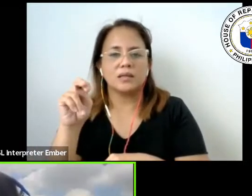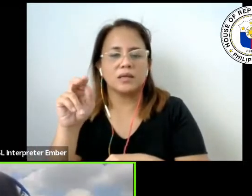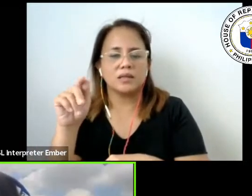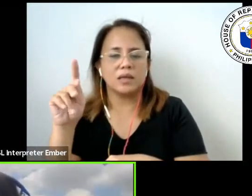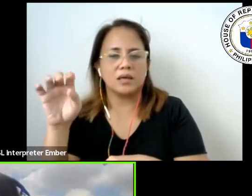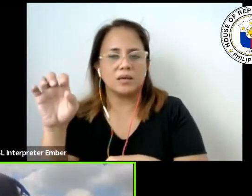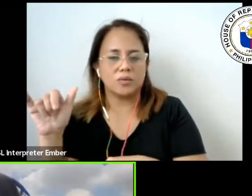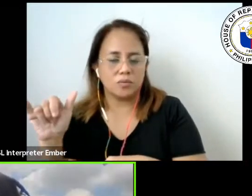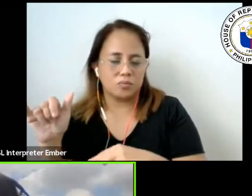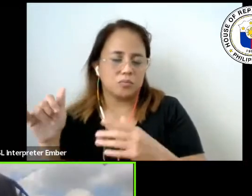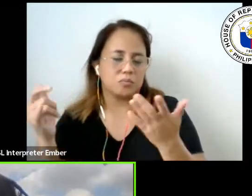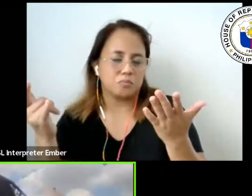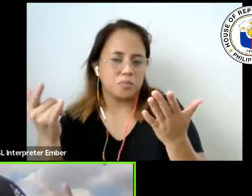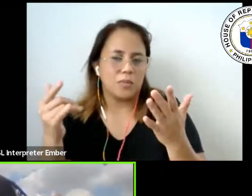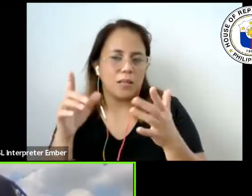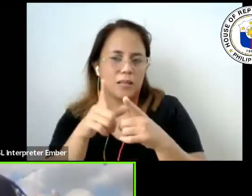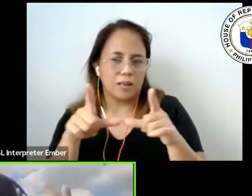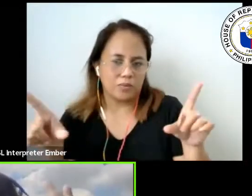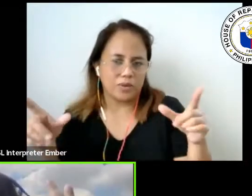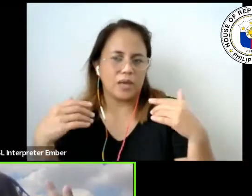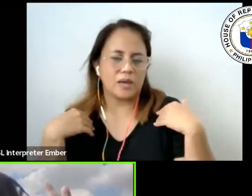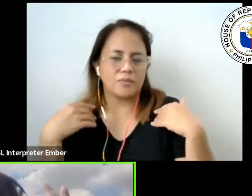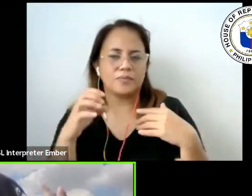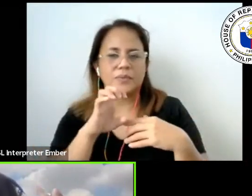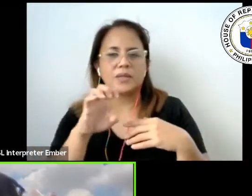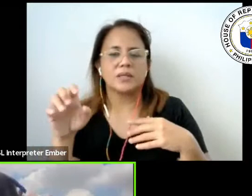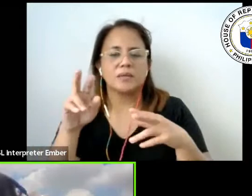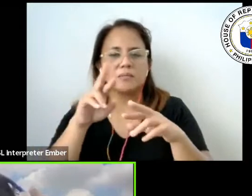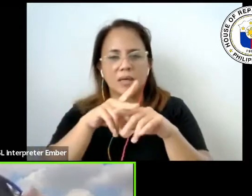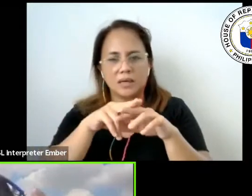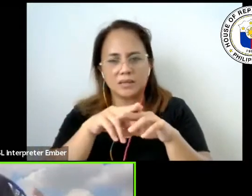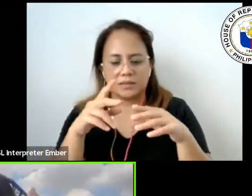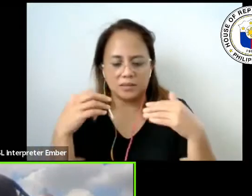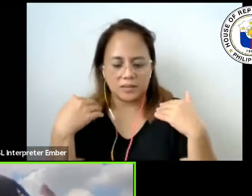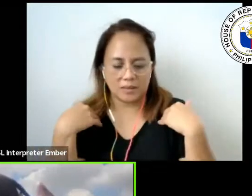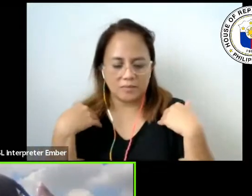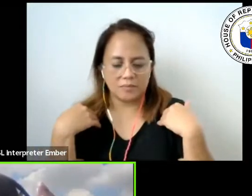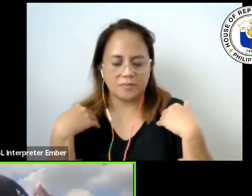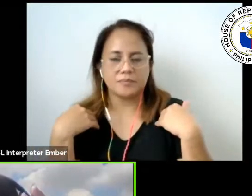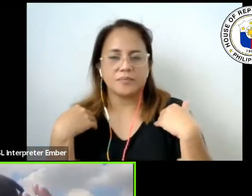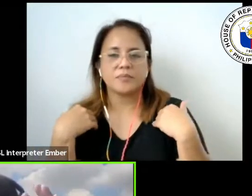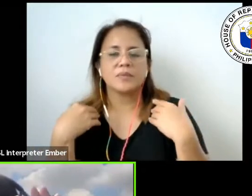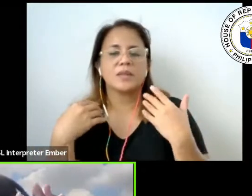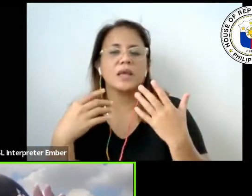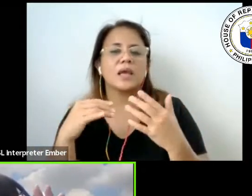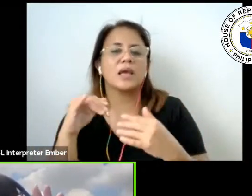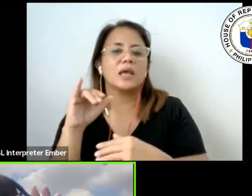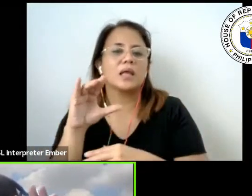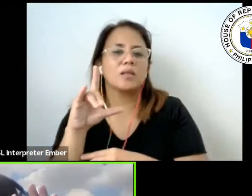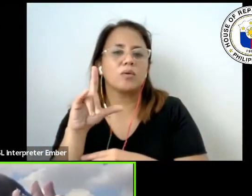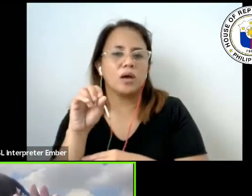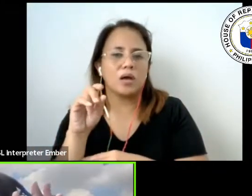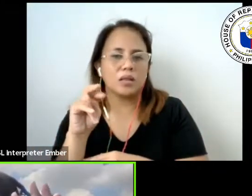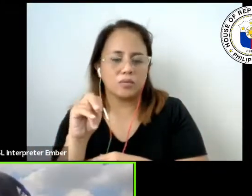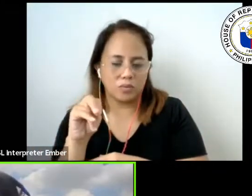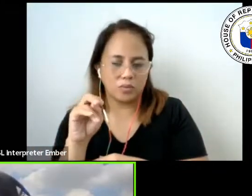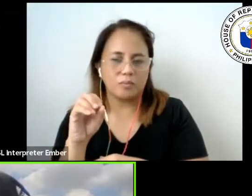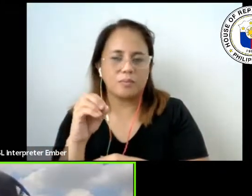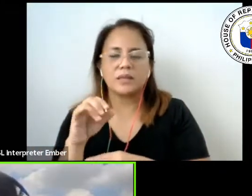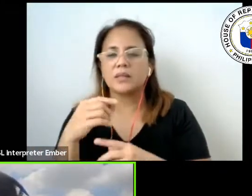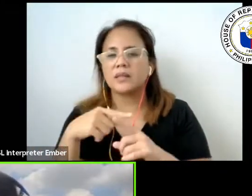four minima. The same din po sa Eastern Pangasinan, ito po ay Ilocano, pero may mga